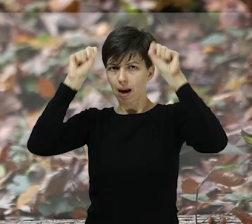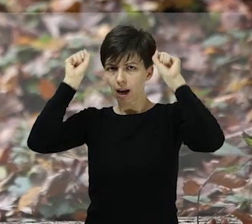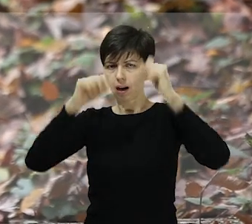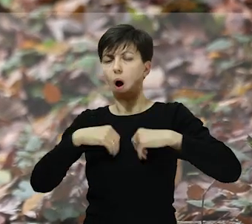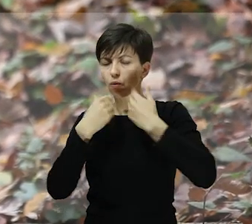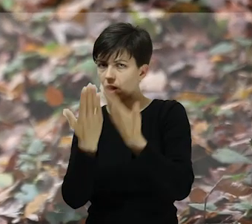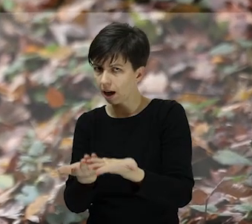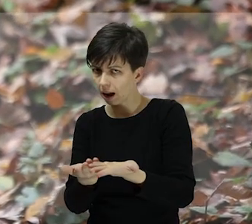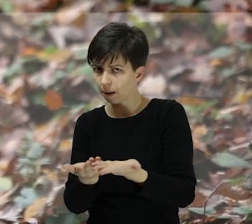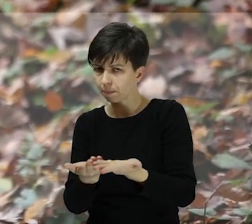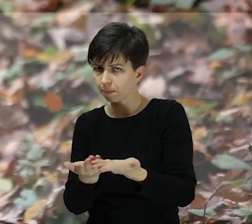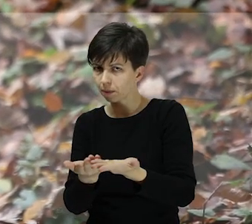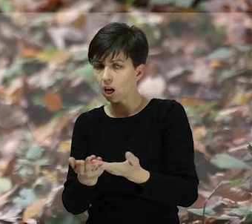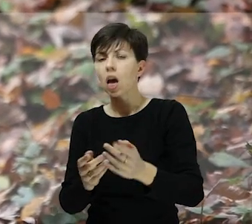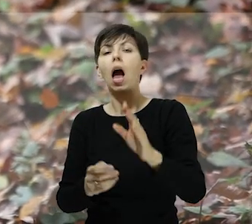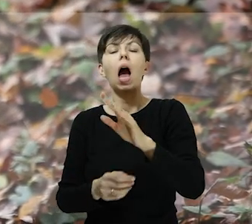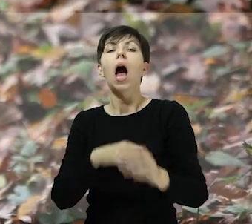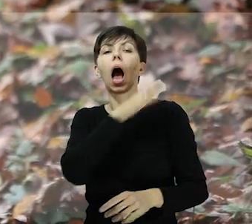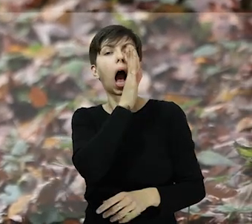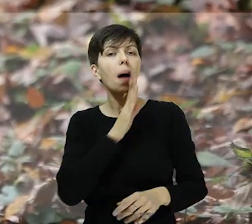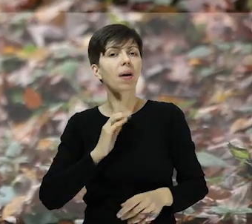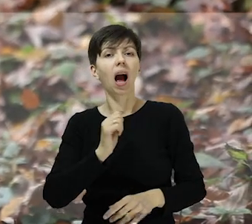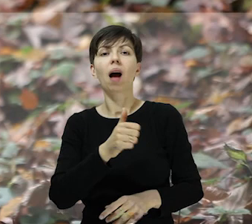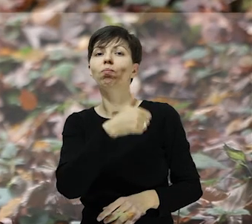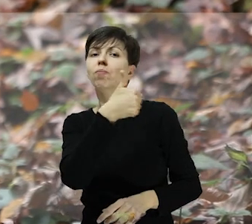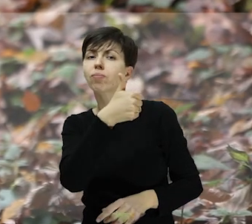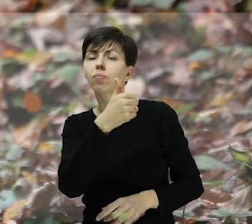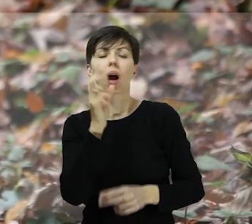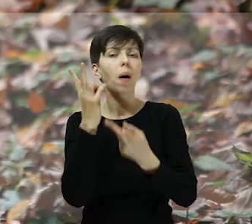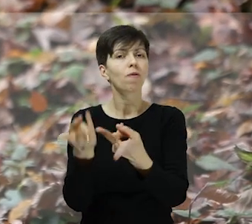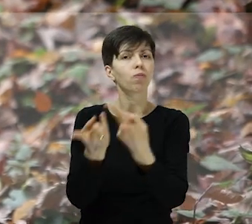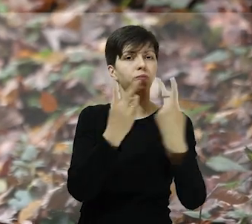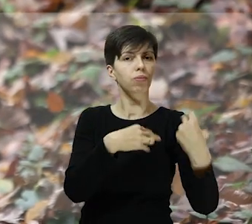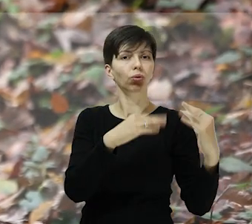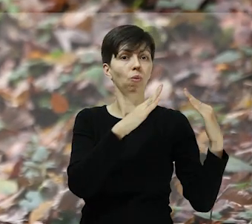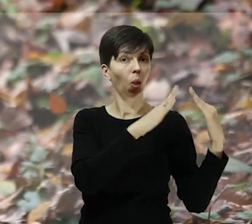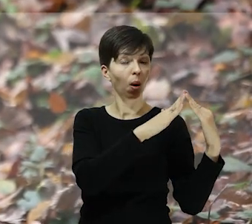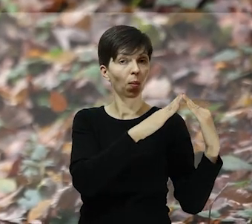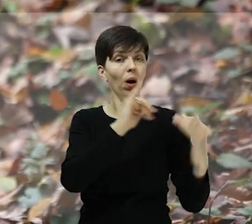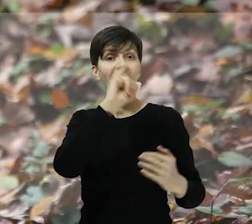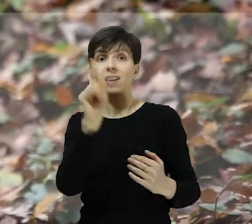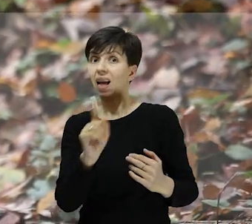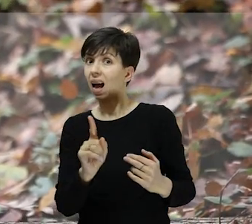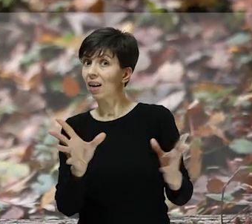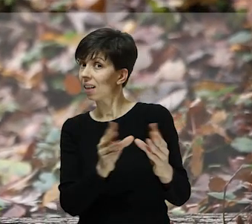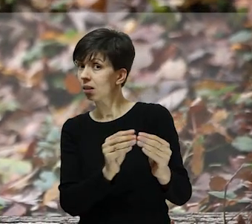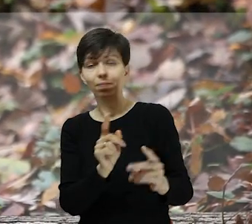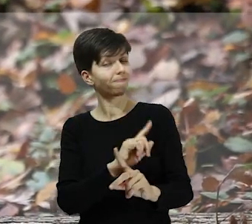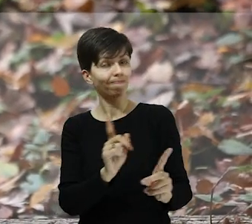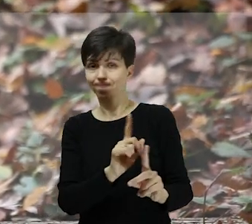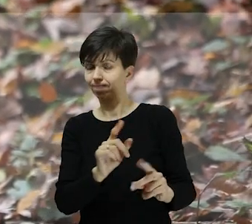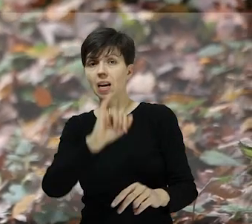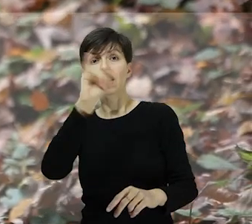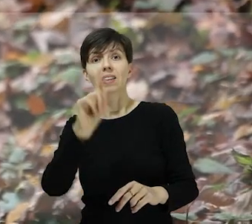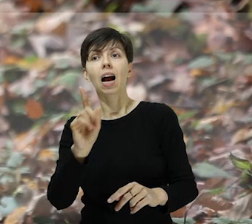w ofierze baranka, wtedy Abraham sam wrócił do domu. Izaak do domu już nie